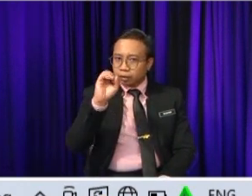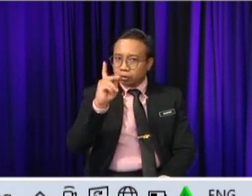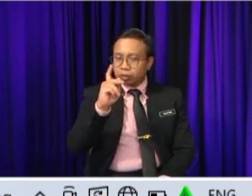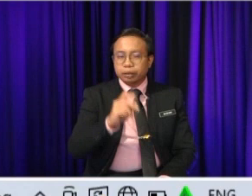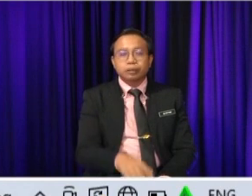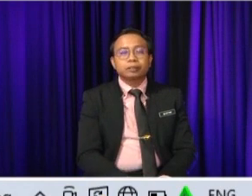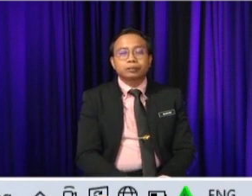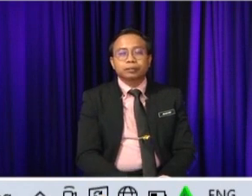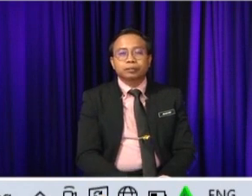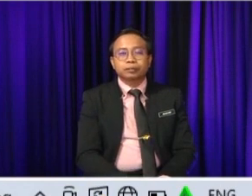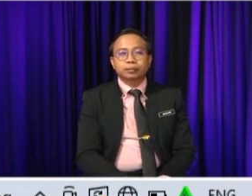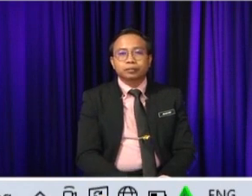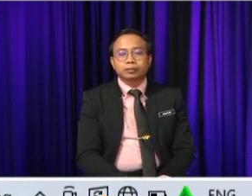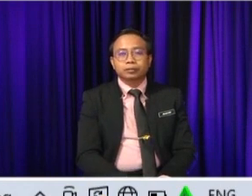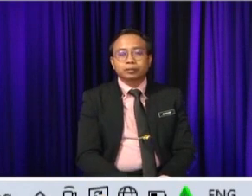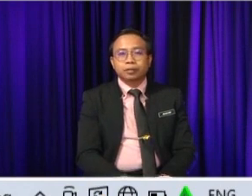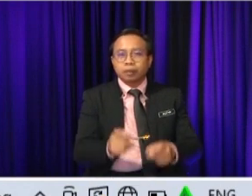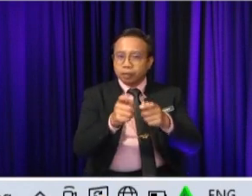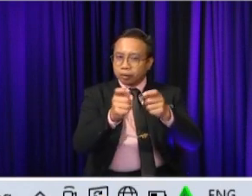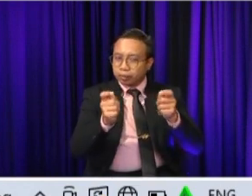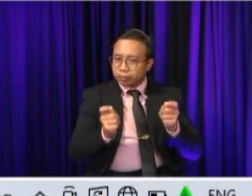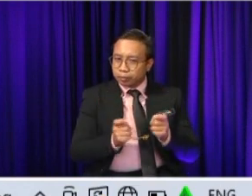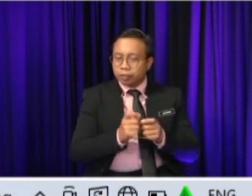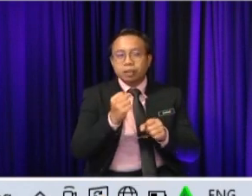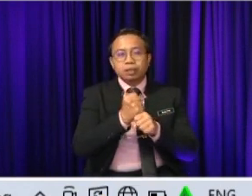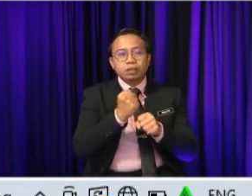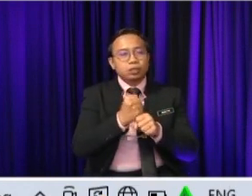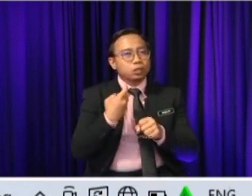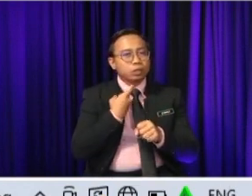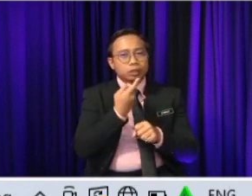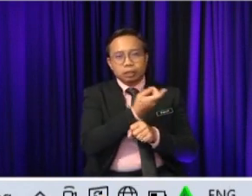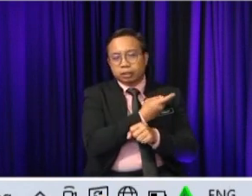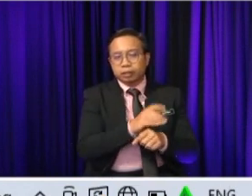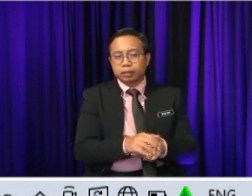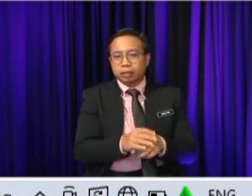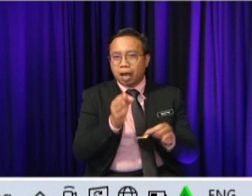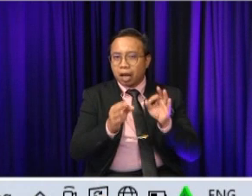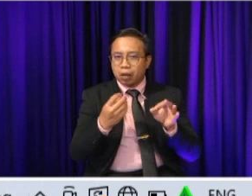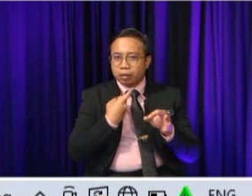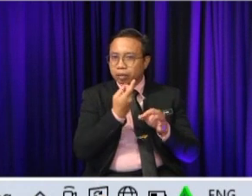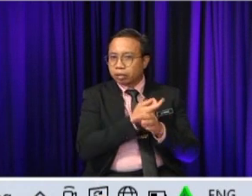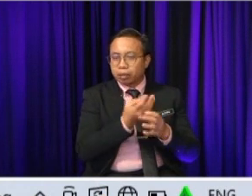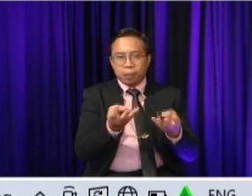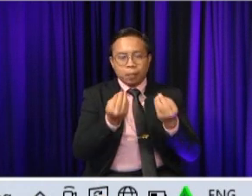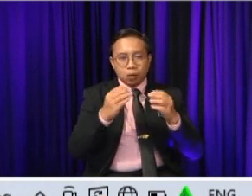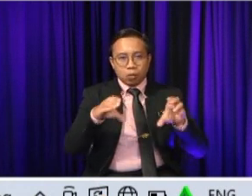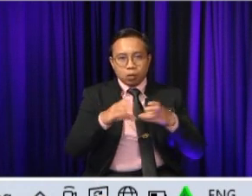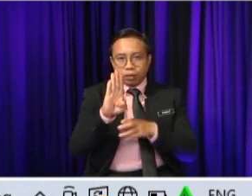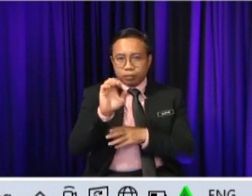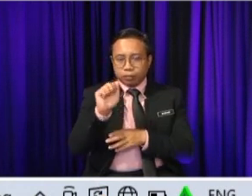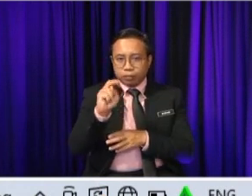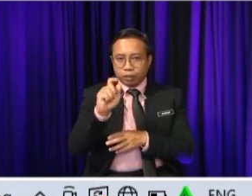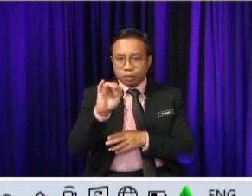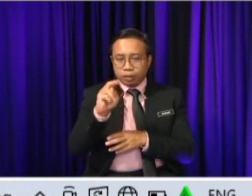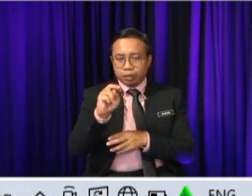yang ini adalah kawasan kerja gitu Oke jadi kalau kita nggak buat seperti banteng yang di belakang itu kita tentukan